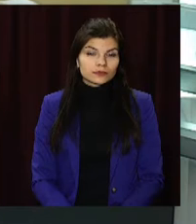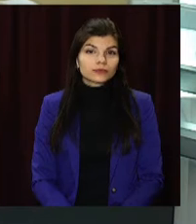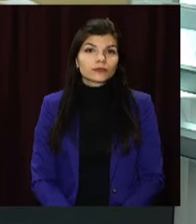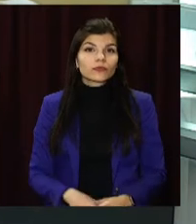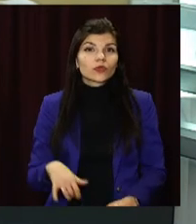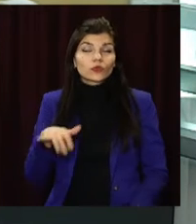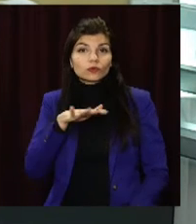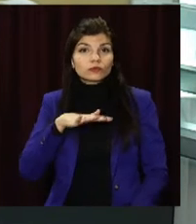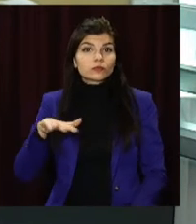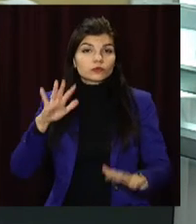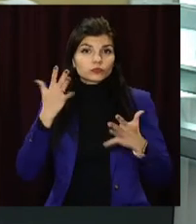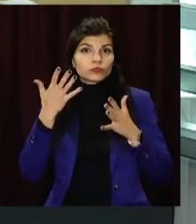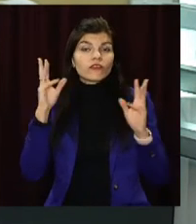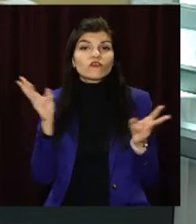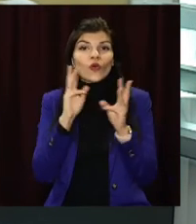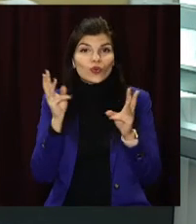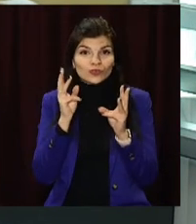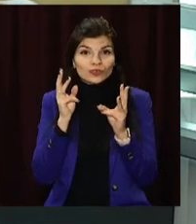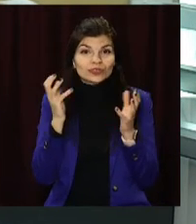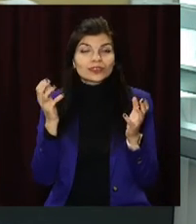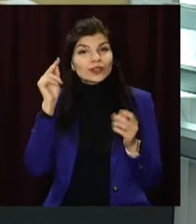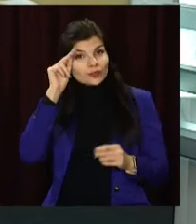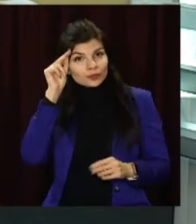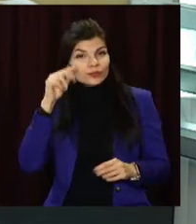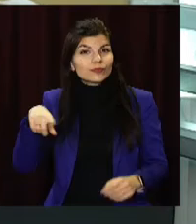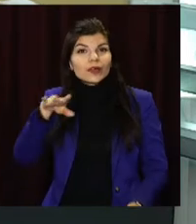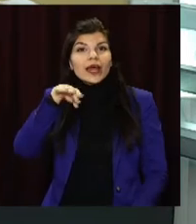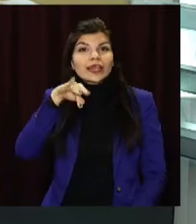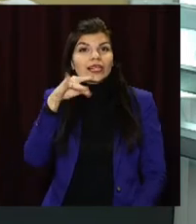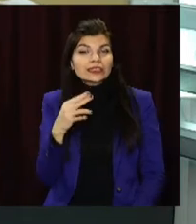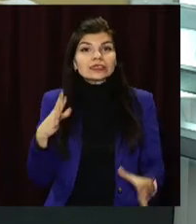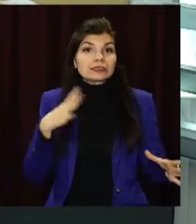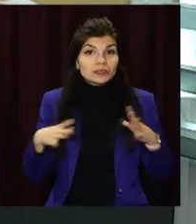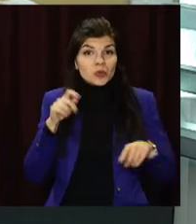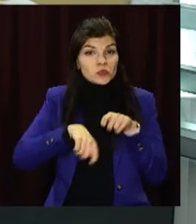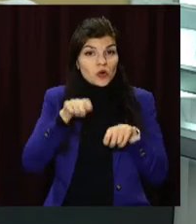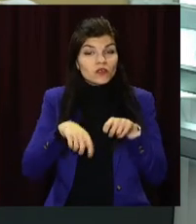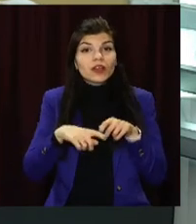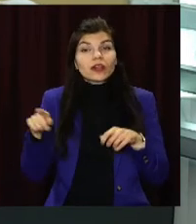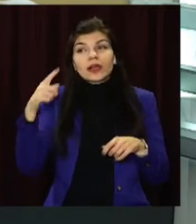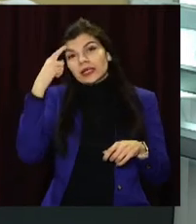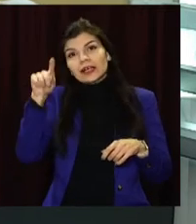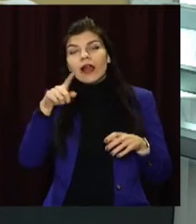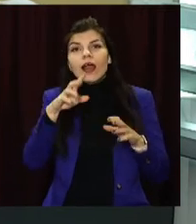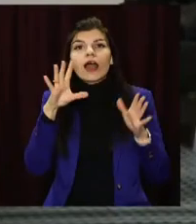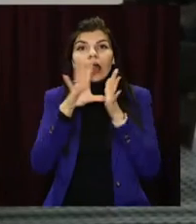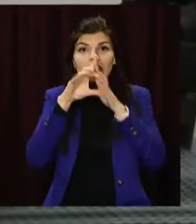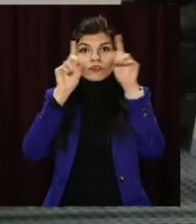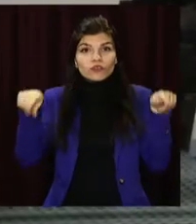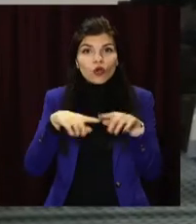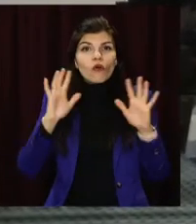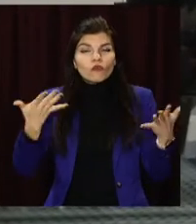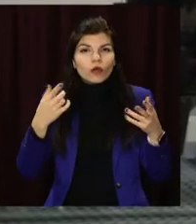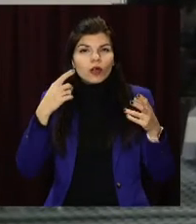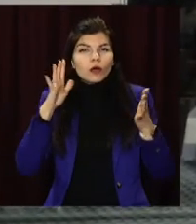У димовому полоні вогнеборці Дніпра провели навчання в одному із торгівельних центрів міста. За легендою, приміщення електрощитової сталося